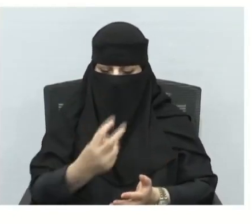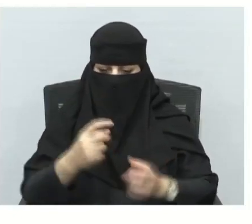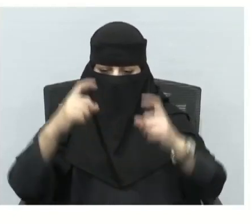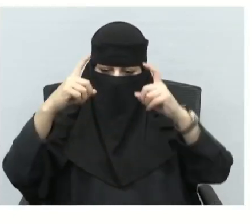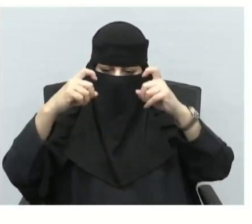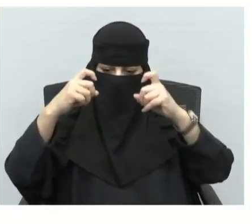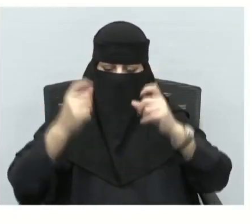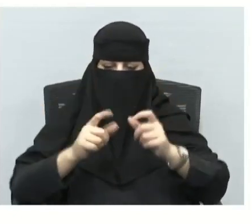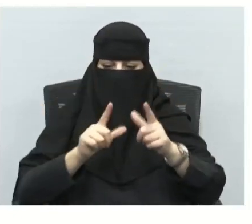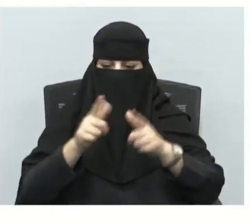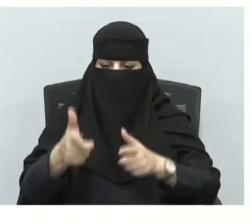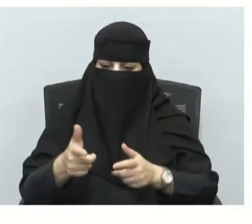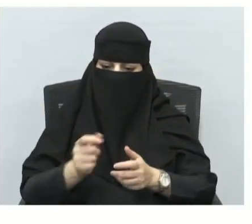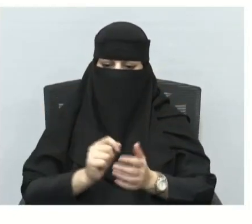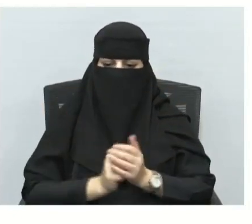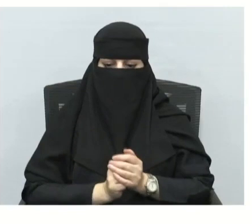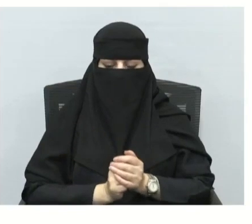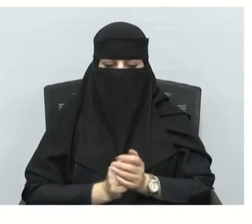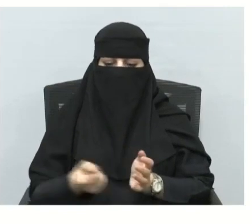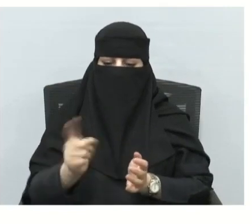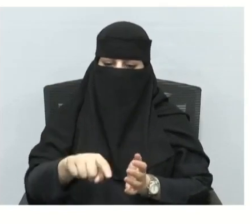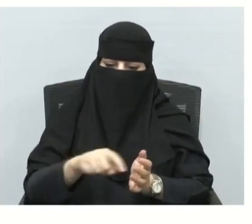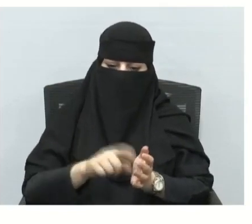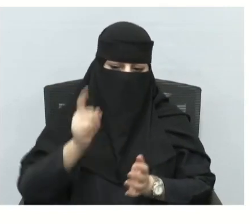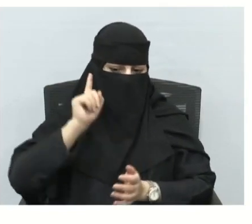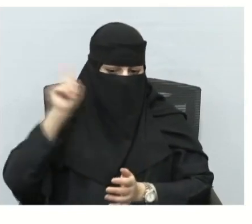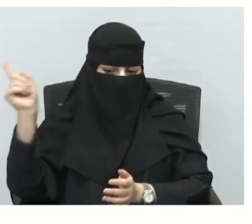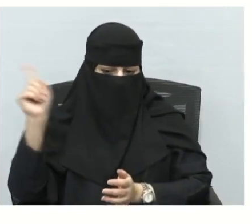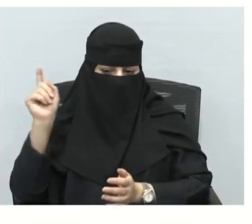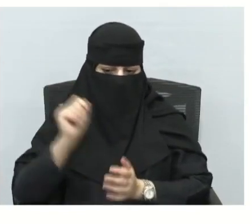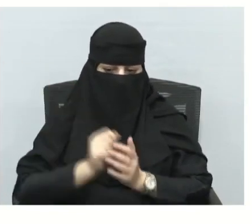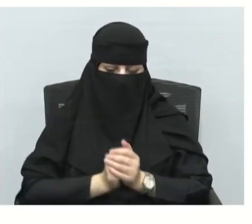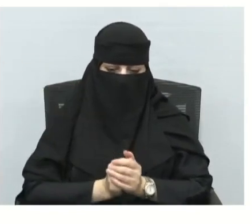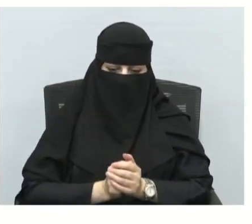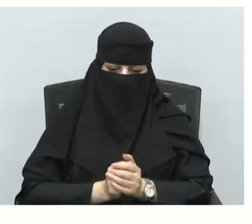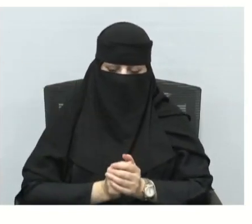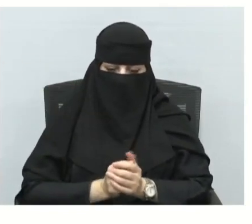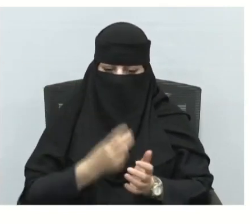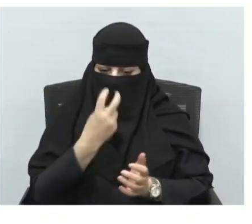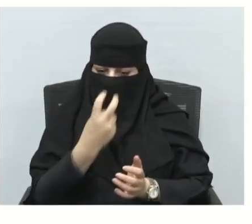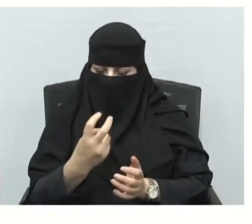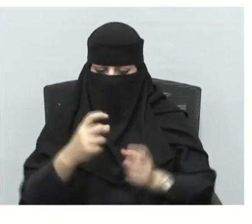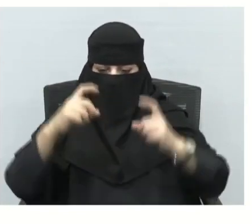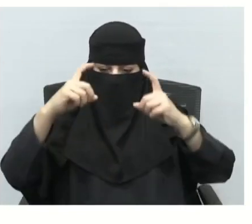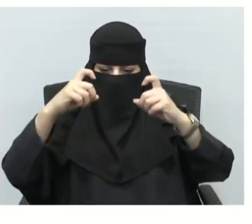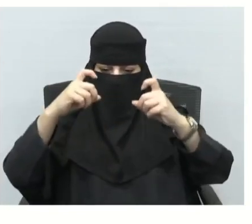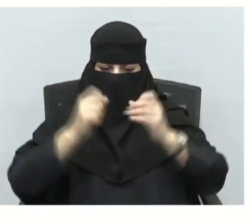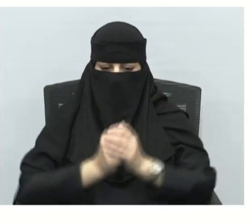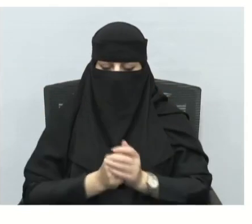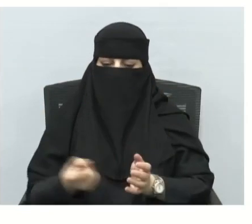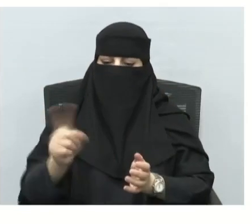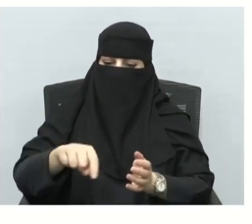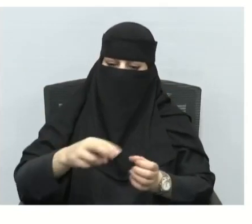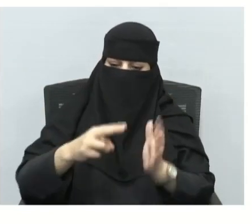الصور وتحدثنا ثم استمعنا لاحظنا الصور